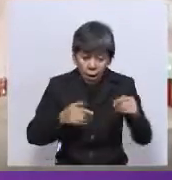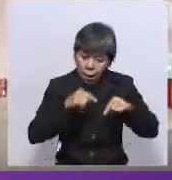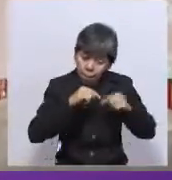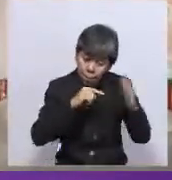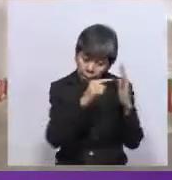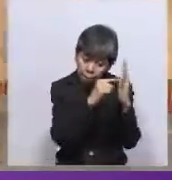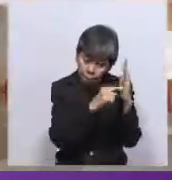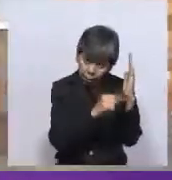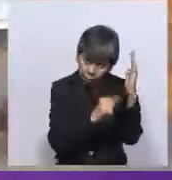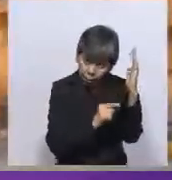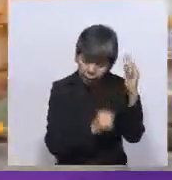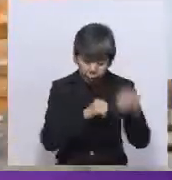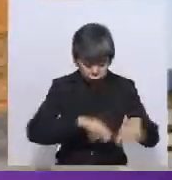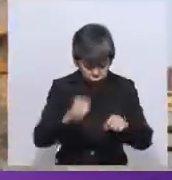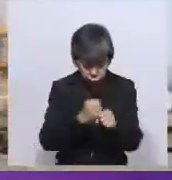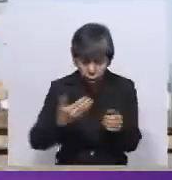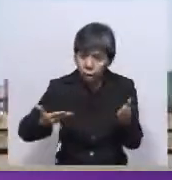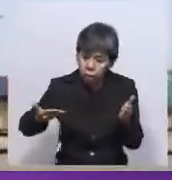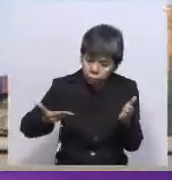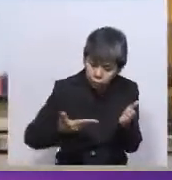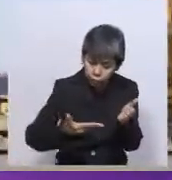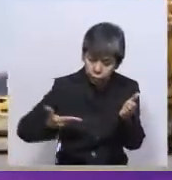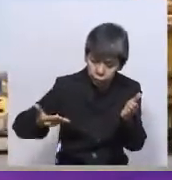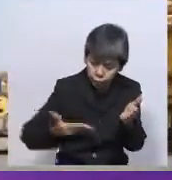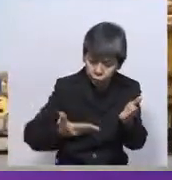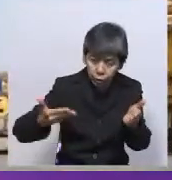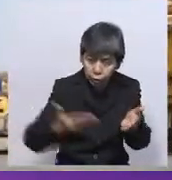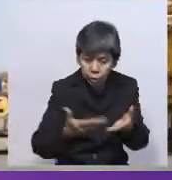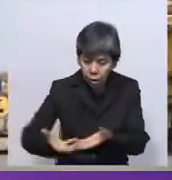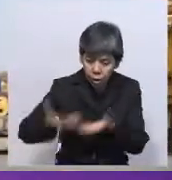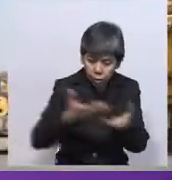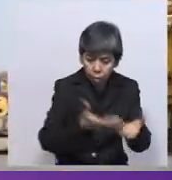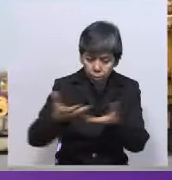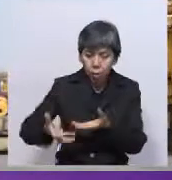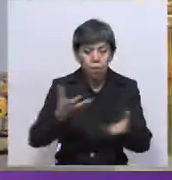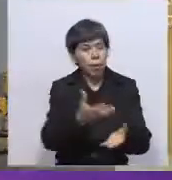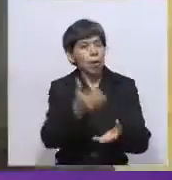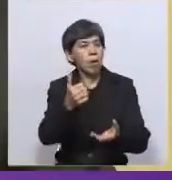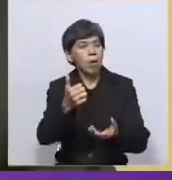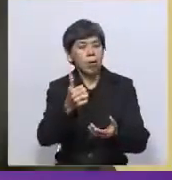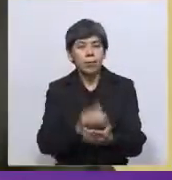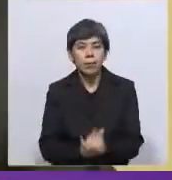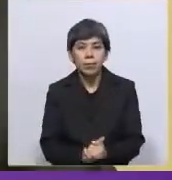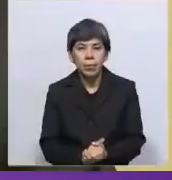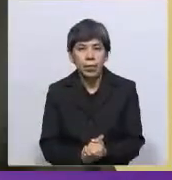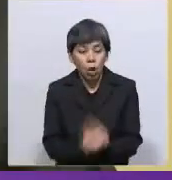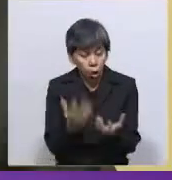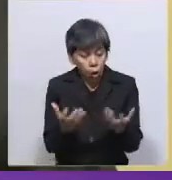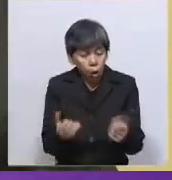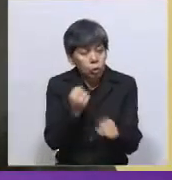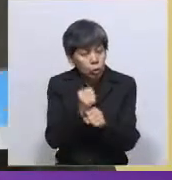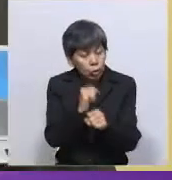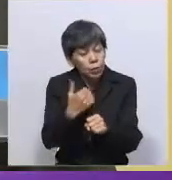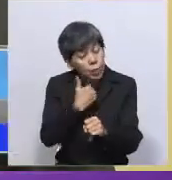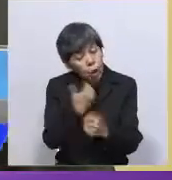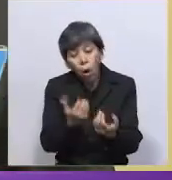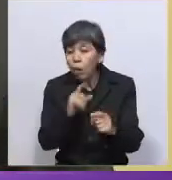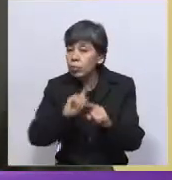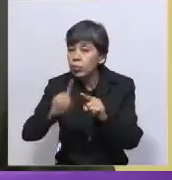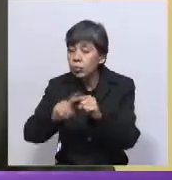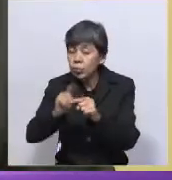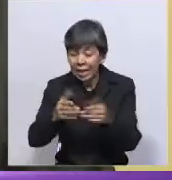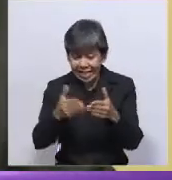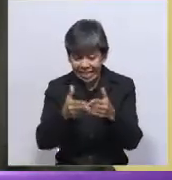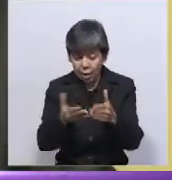พาณิชย์ต่างๆมีศักยภาพในการขนส่งระหว่างประเทศสูงขึ้น วัตถุดิบต่างๆหรือสินค้าสำเร็จรูปต่